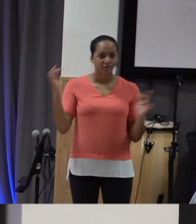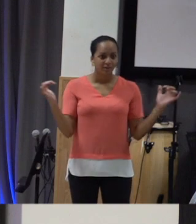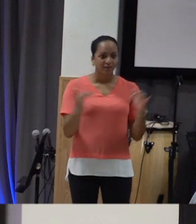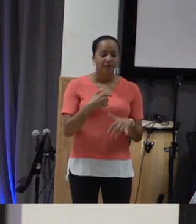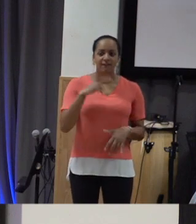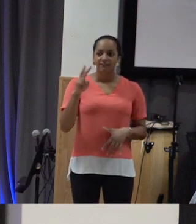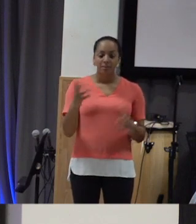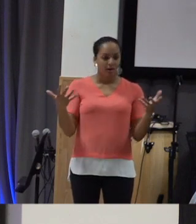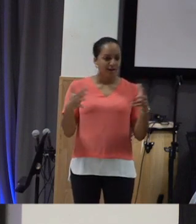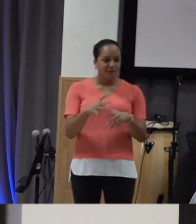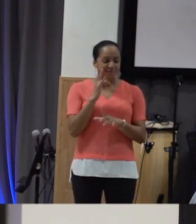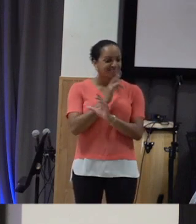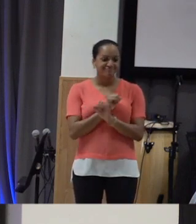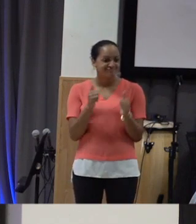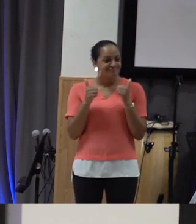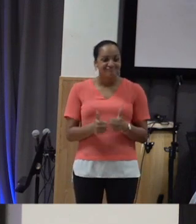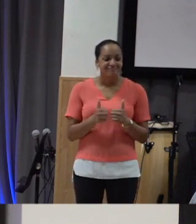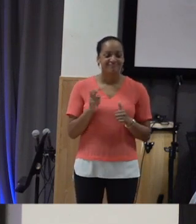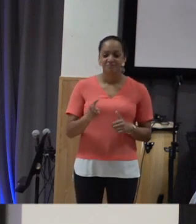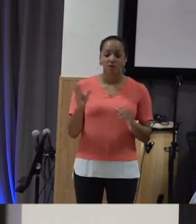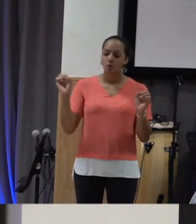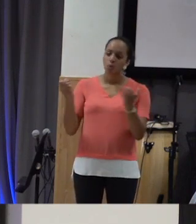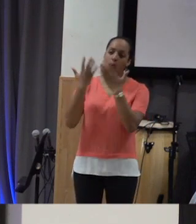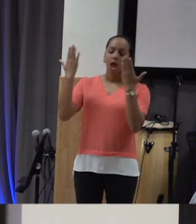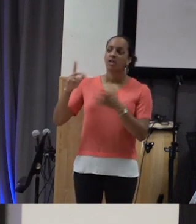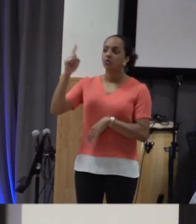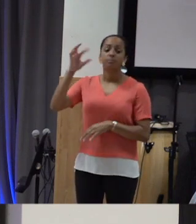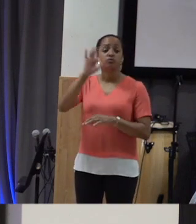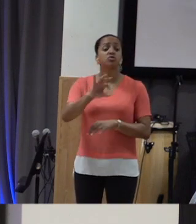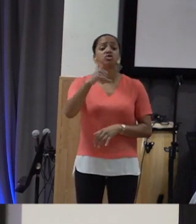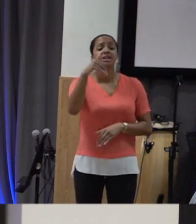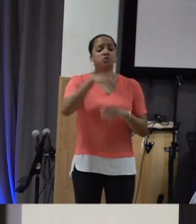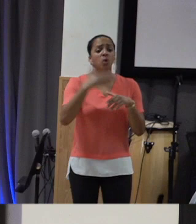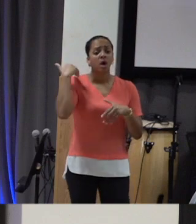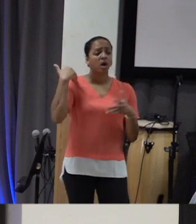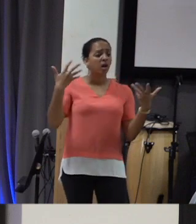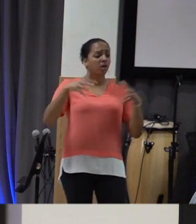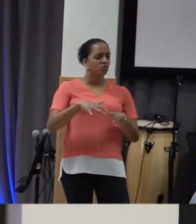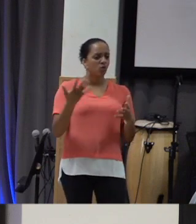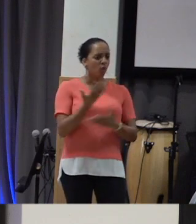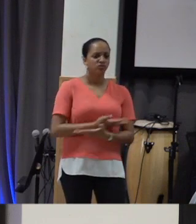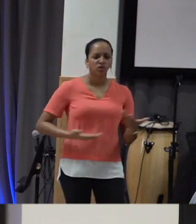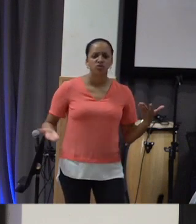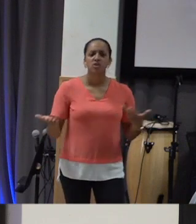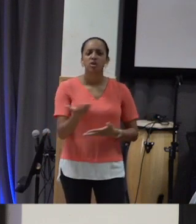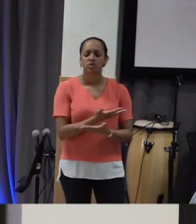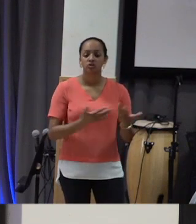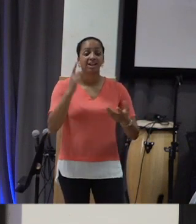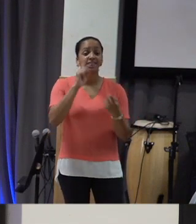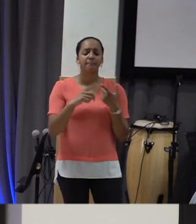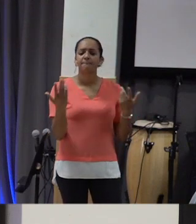vraiment une réunion extraordinaire. Des temps toujours particuliers, gloire à Dieu. Et un jeudi soir, pendant une de ces réunions ici, nous avions un temps d'échange au